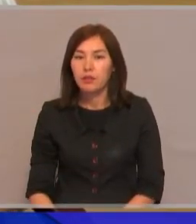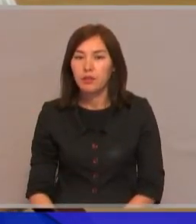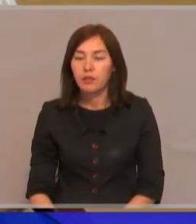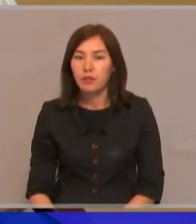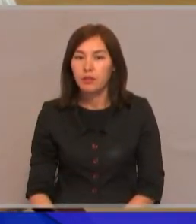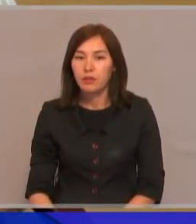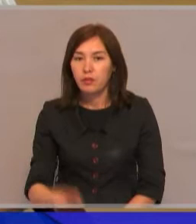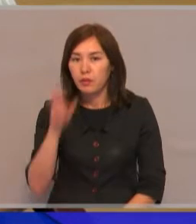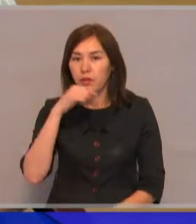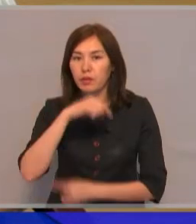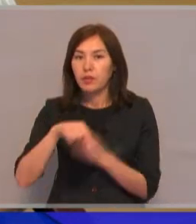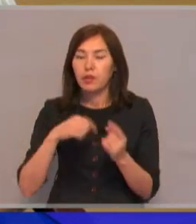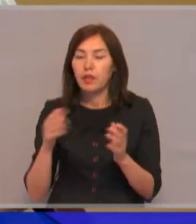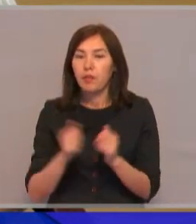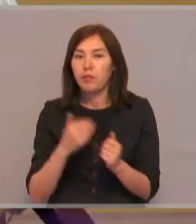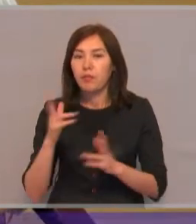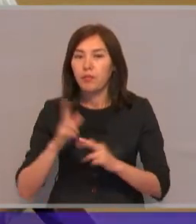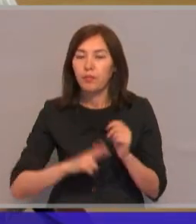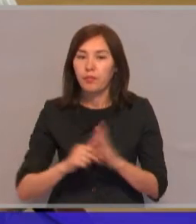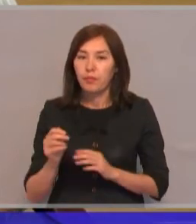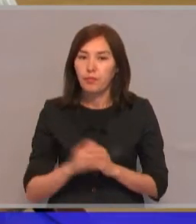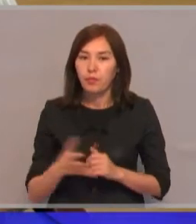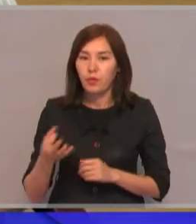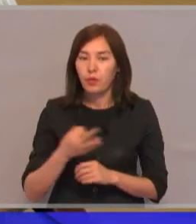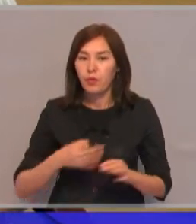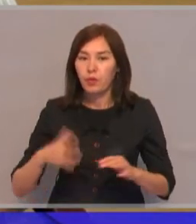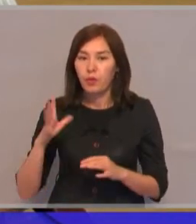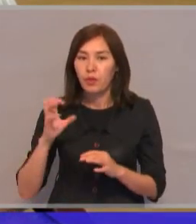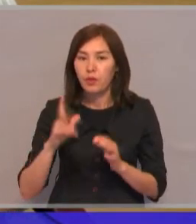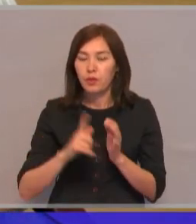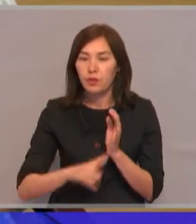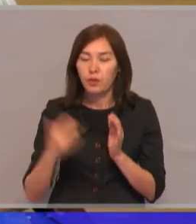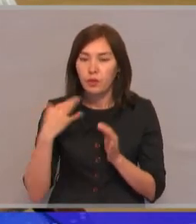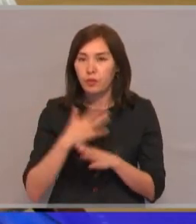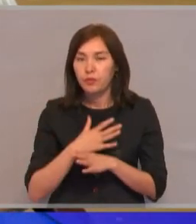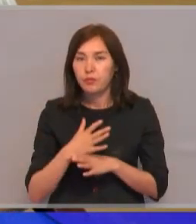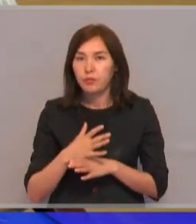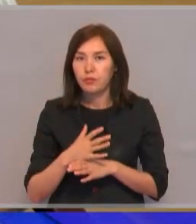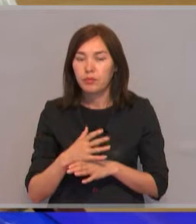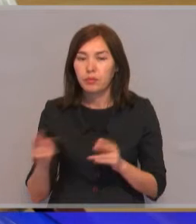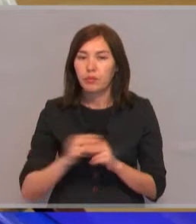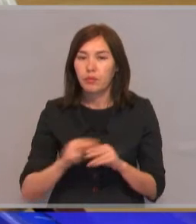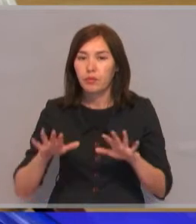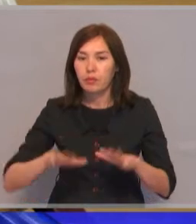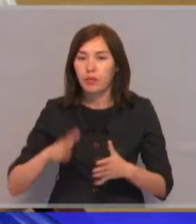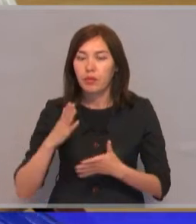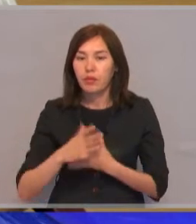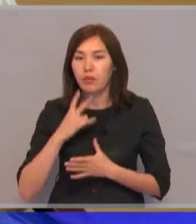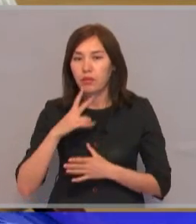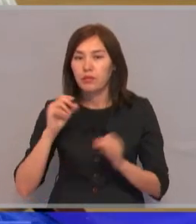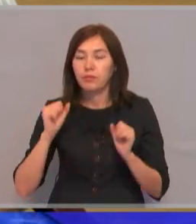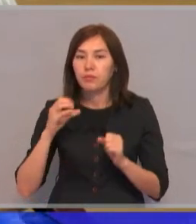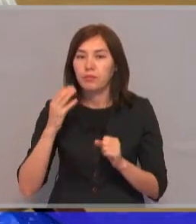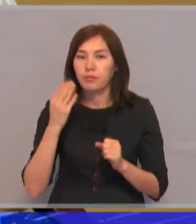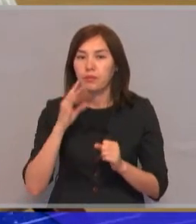жекешелік әріптестік тарапынан салынып жатқан облыстық 570 көпсалалы ауруханамыз бар, бана көрсеңіздер,